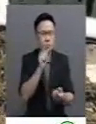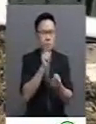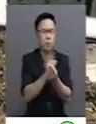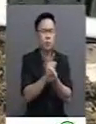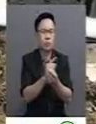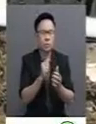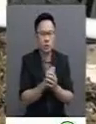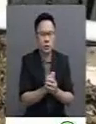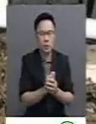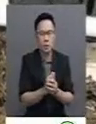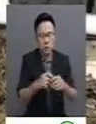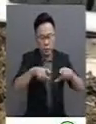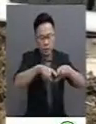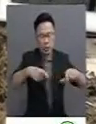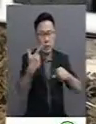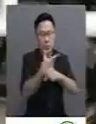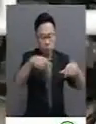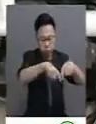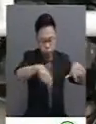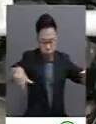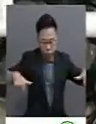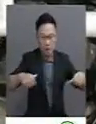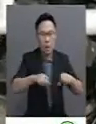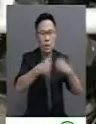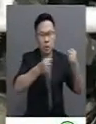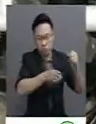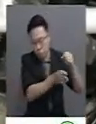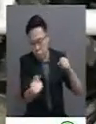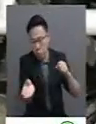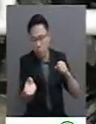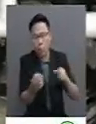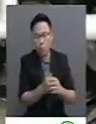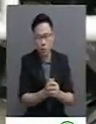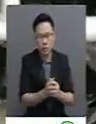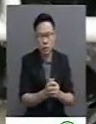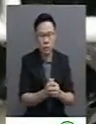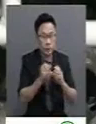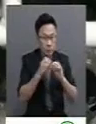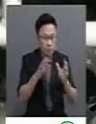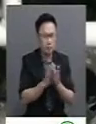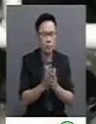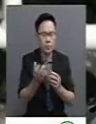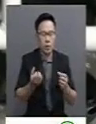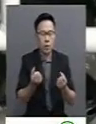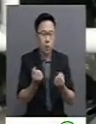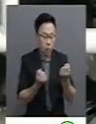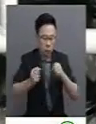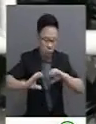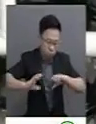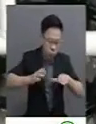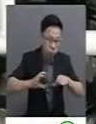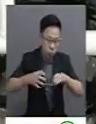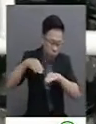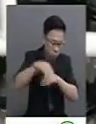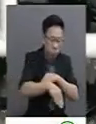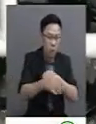อยแผงก้านถนนเนี่ยนะครับถูกชนจนพังเสียหายแล้วก็มีรอยเป็นล้อรถพุ่งลงไปในแม่น้ำเจ้าที่นัก